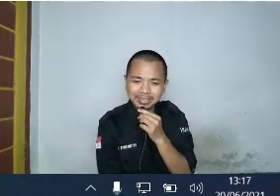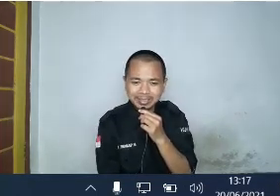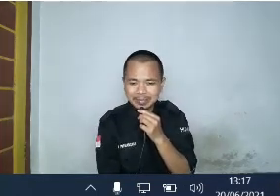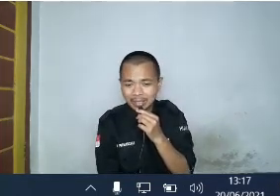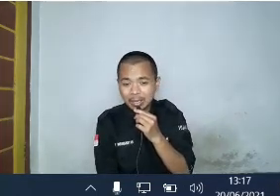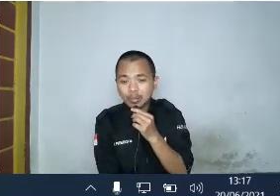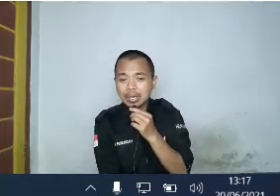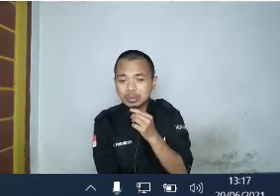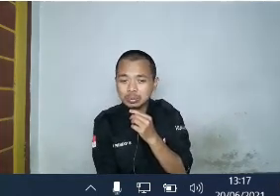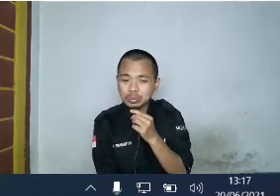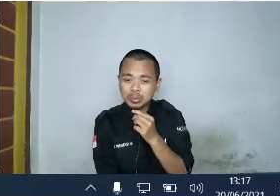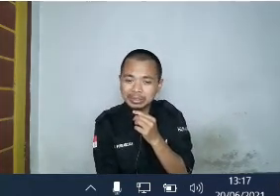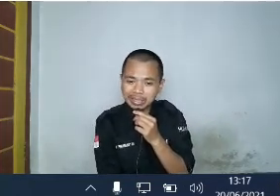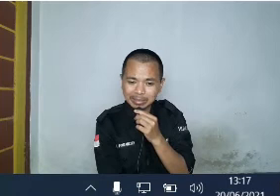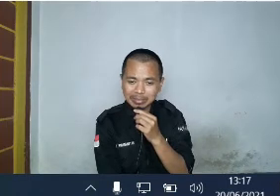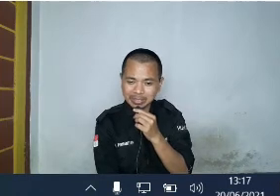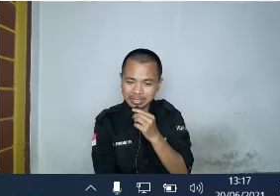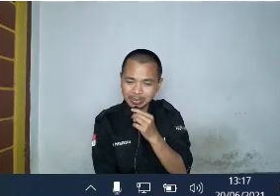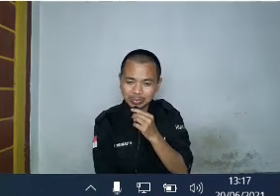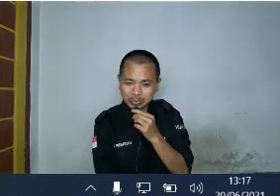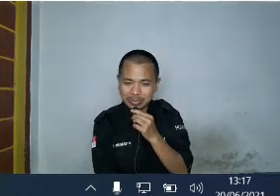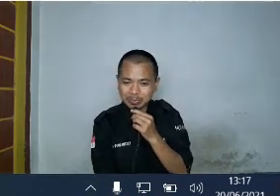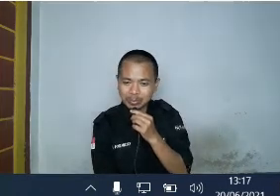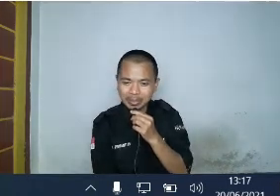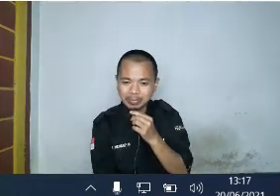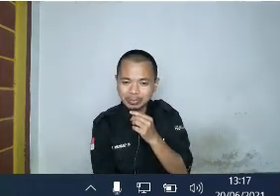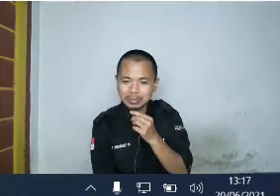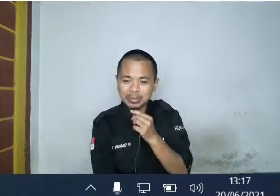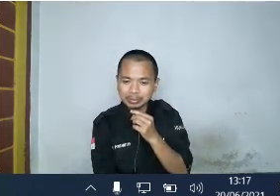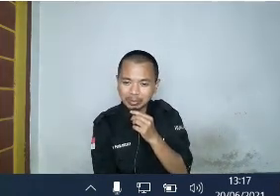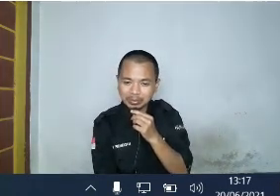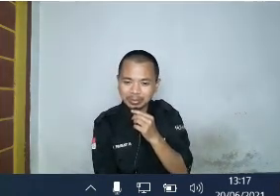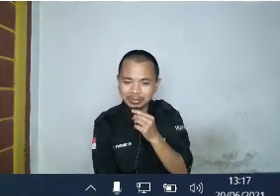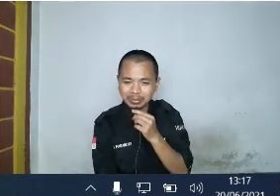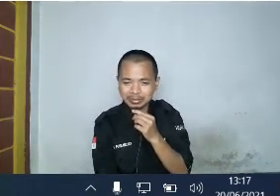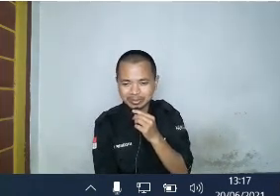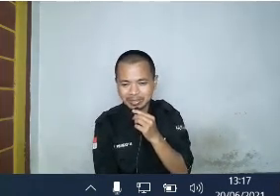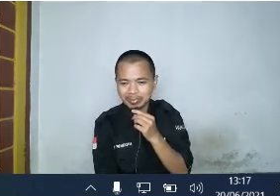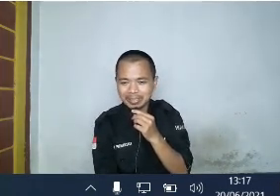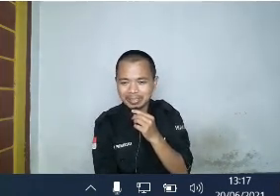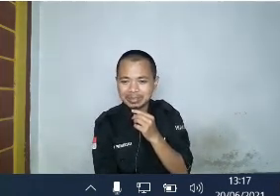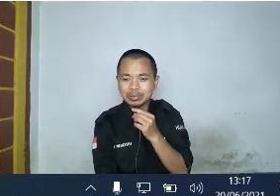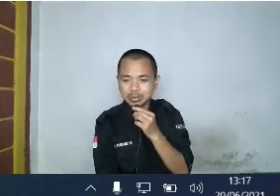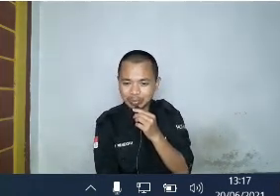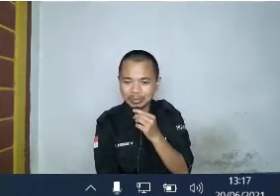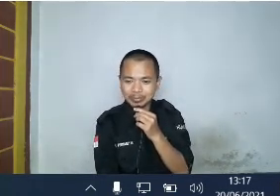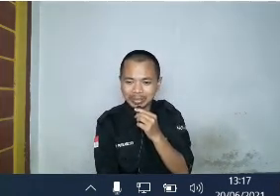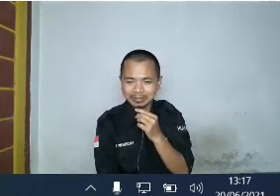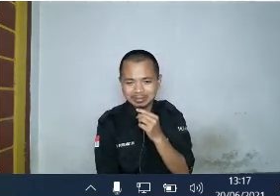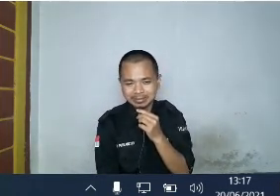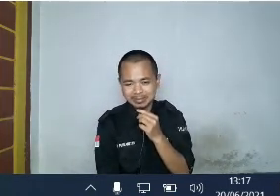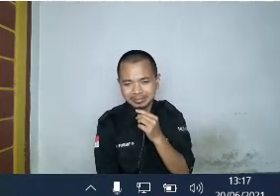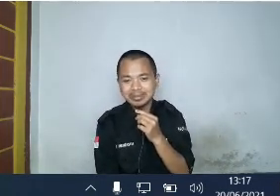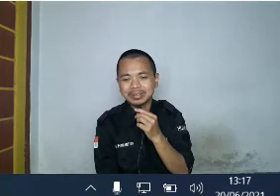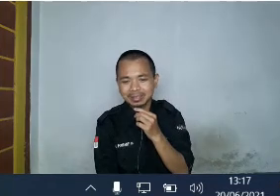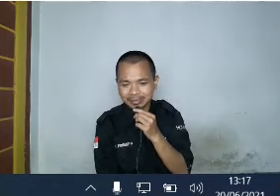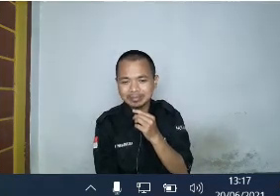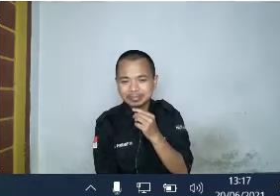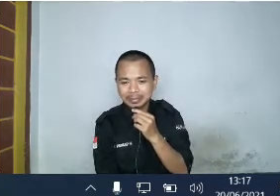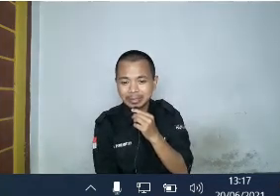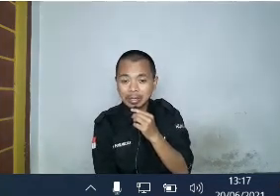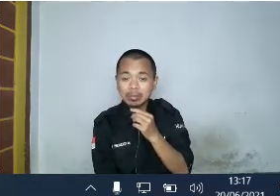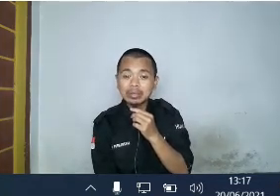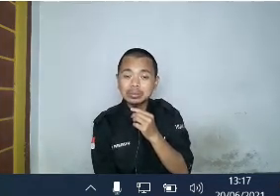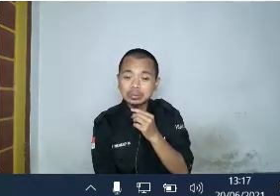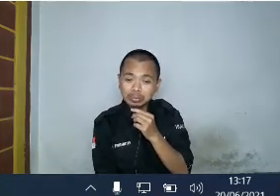video akan Andrea waktu unggah bju dimulai 0.00 sampai dengan 24 loh